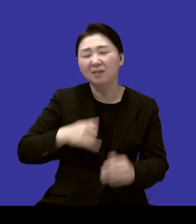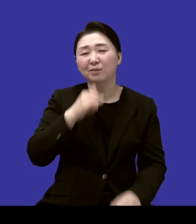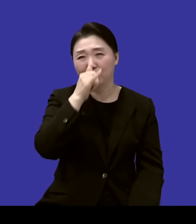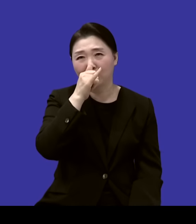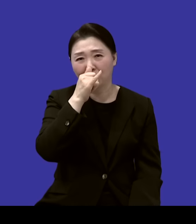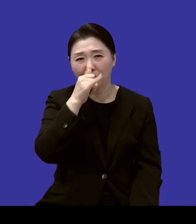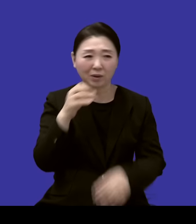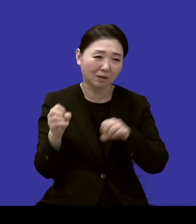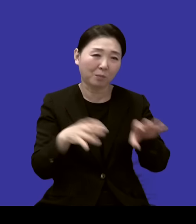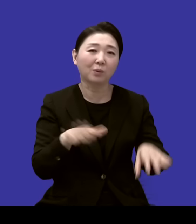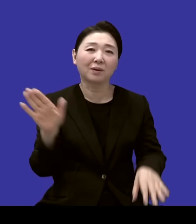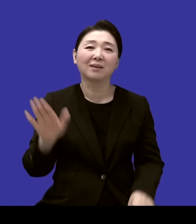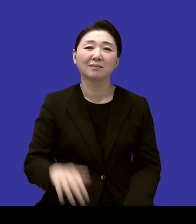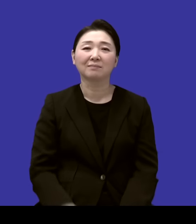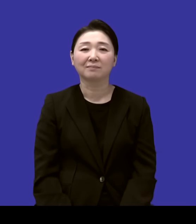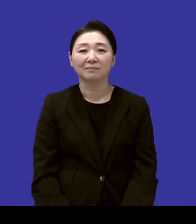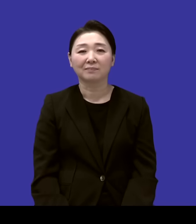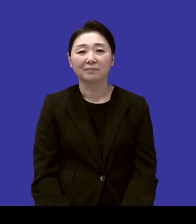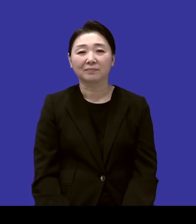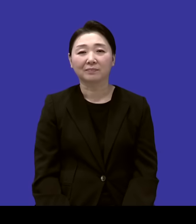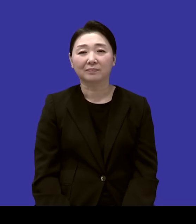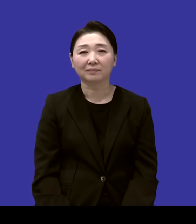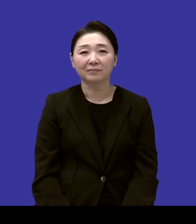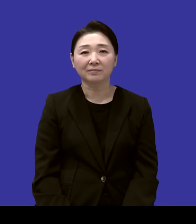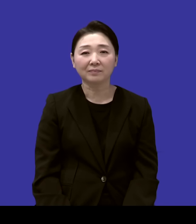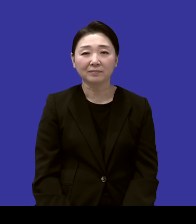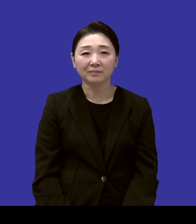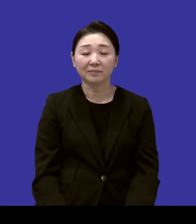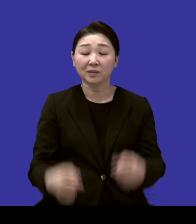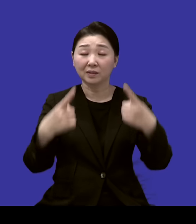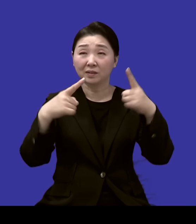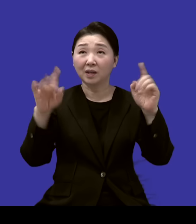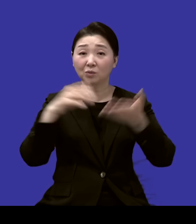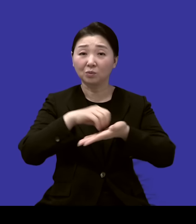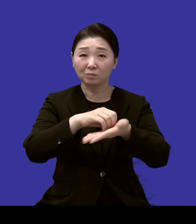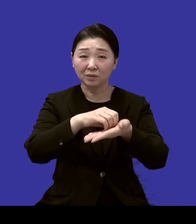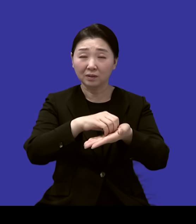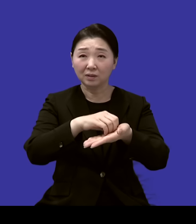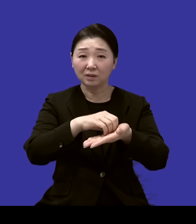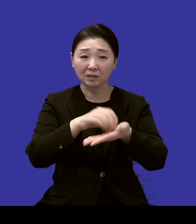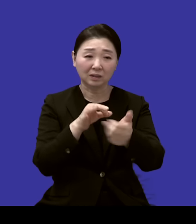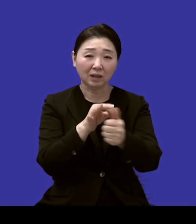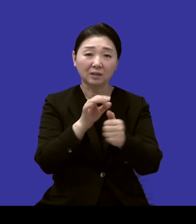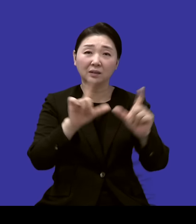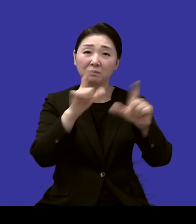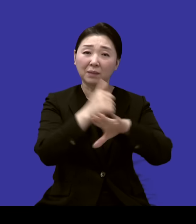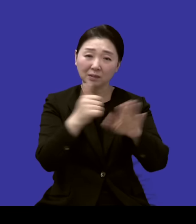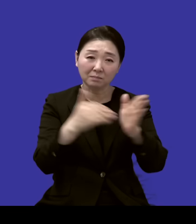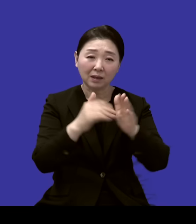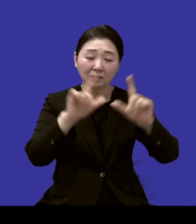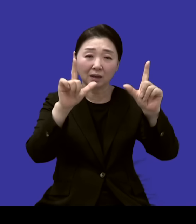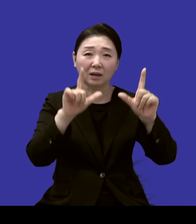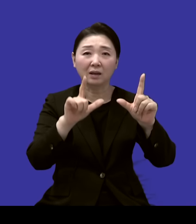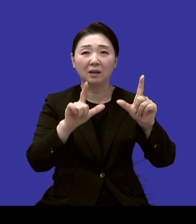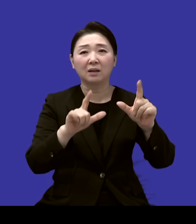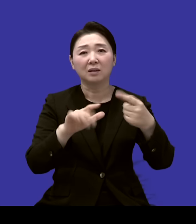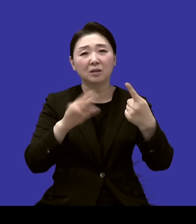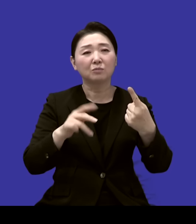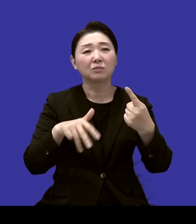되니까. 그래서 막 그 등록금 내야 되는 날 그 마감일 날 그 네. 1분 1초가